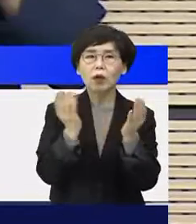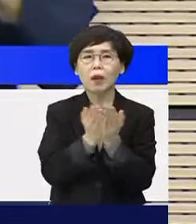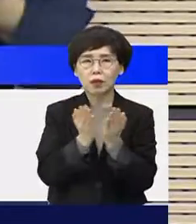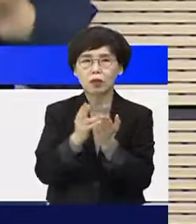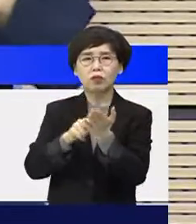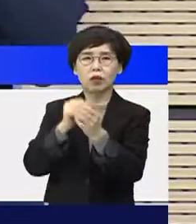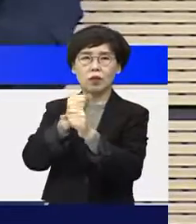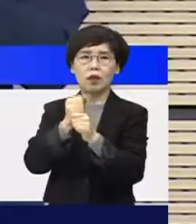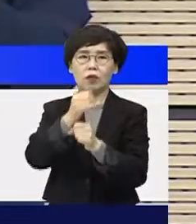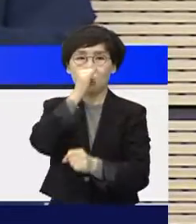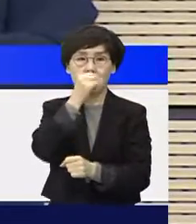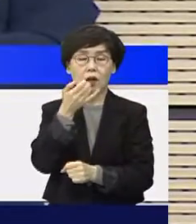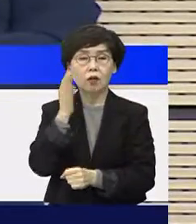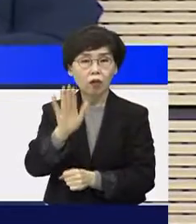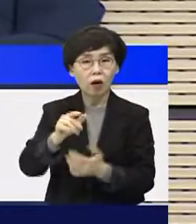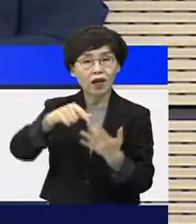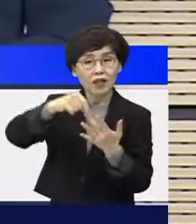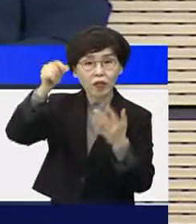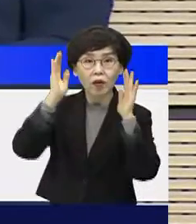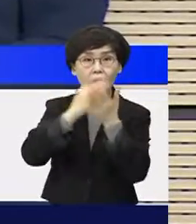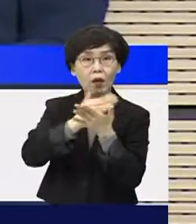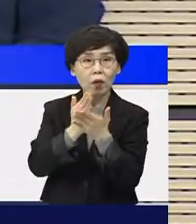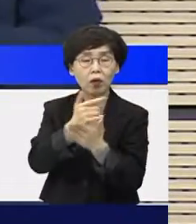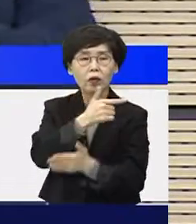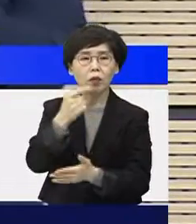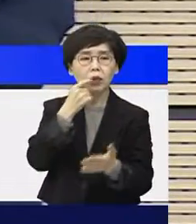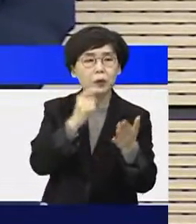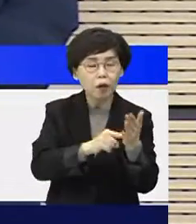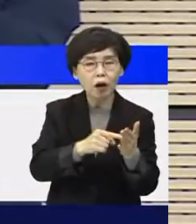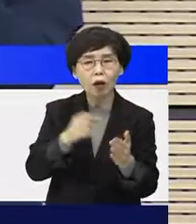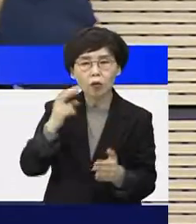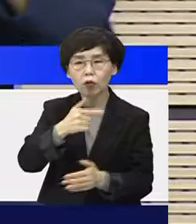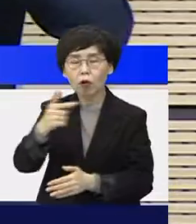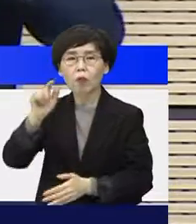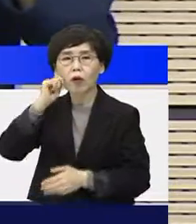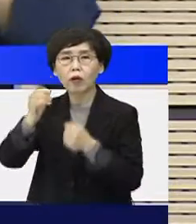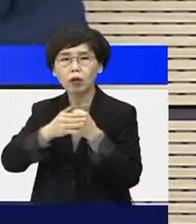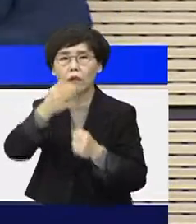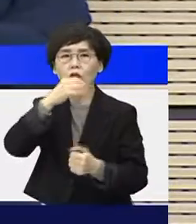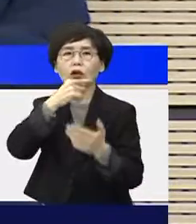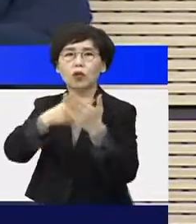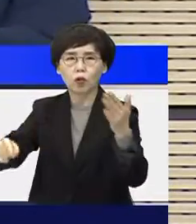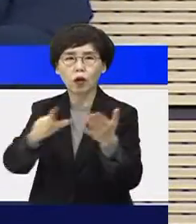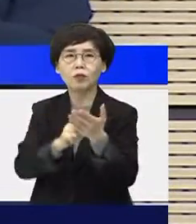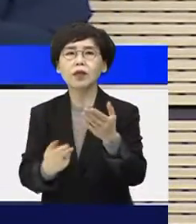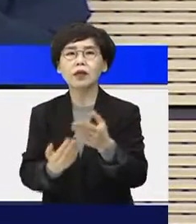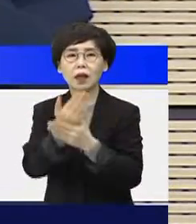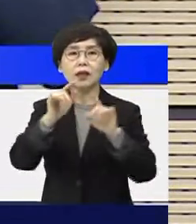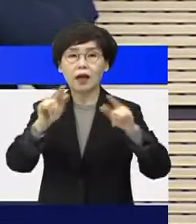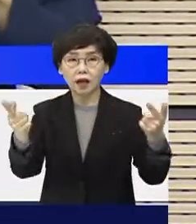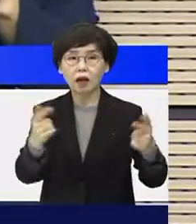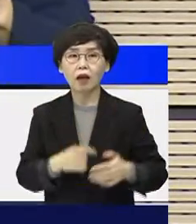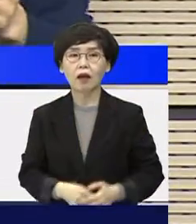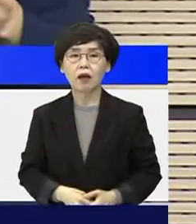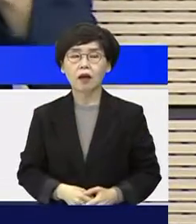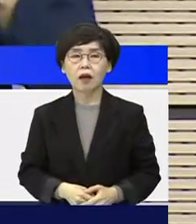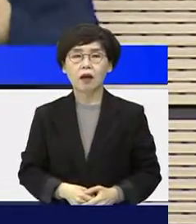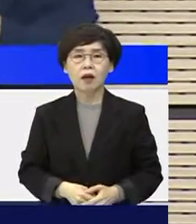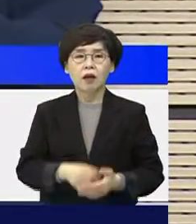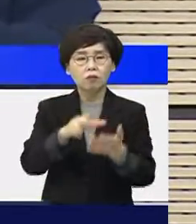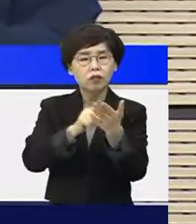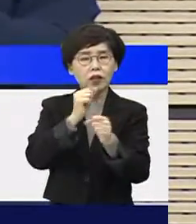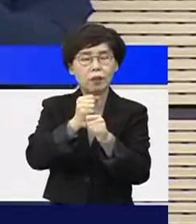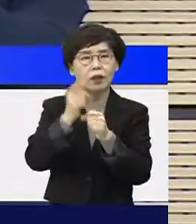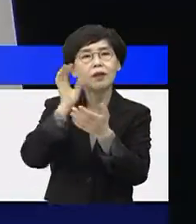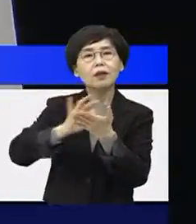있다. 다만 그 선택 과목이 너무 쉽거나 어려워서 유불리 문제가 발생하지 않을 수 있도록 문항 출제에